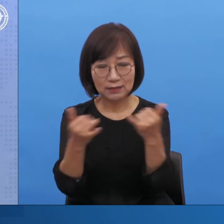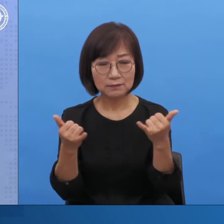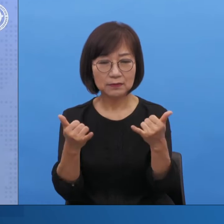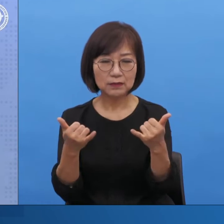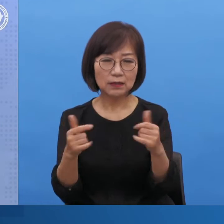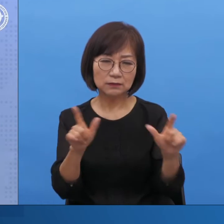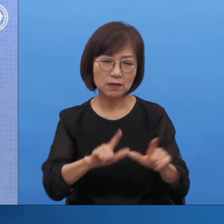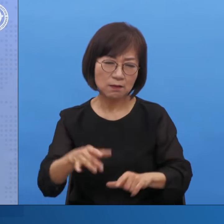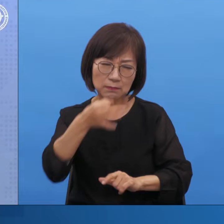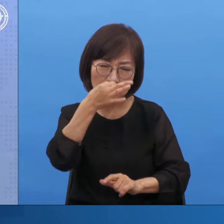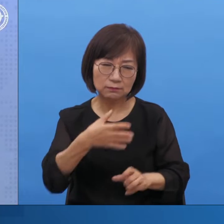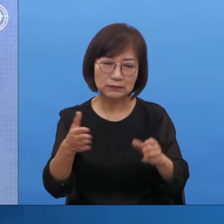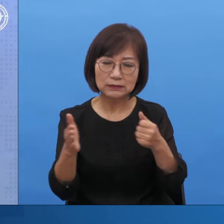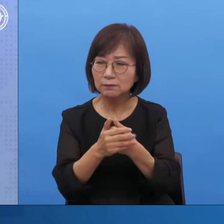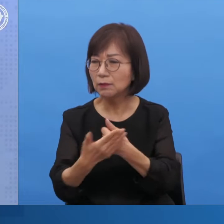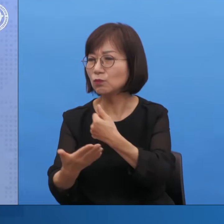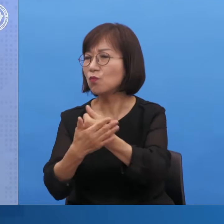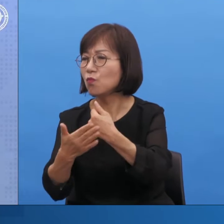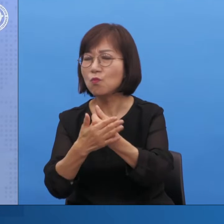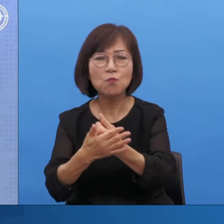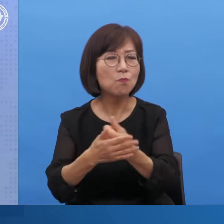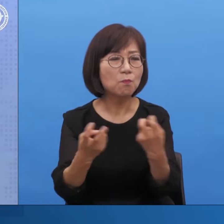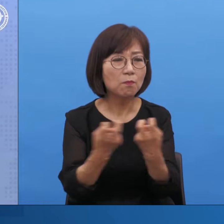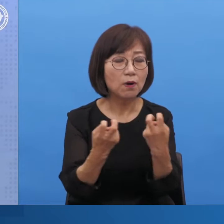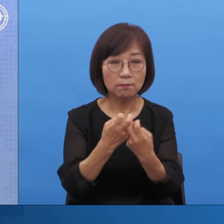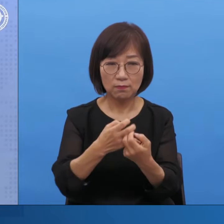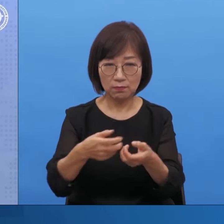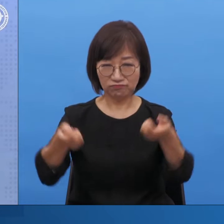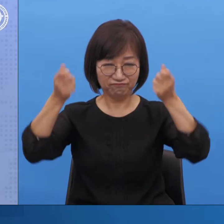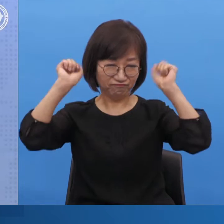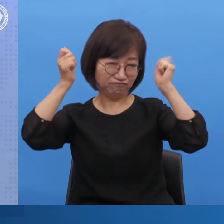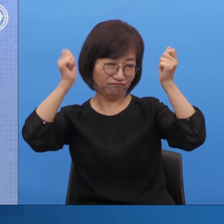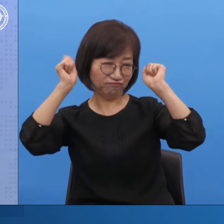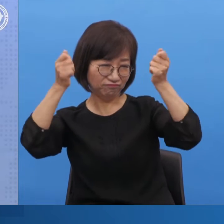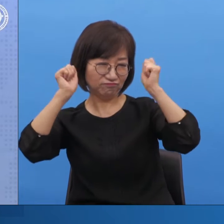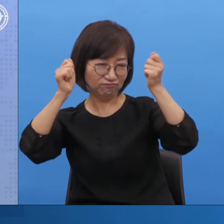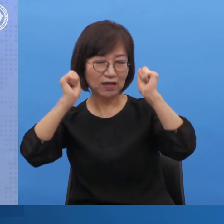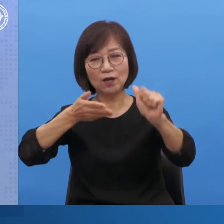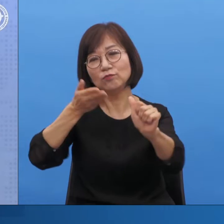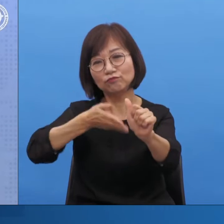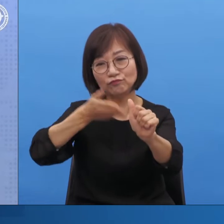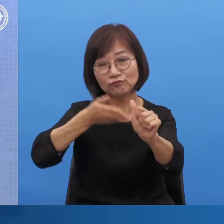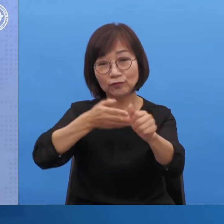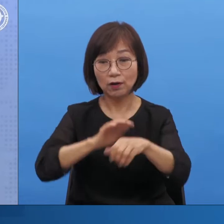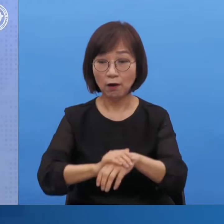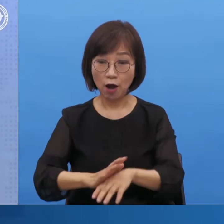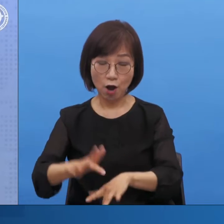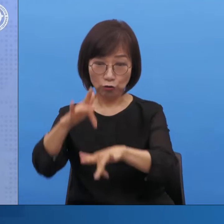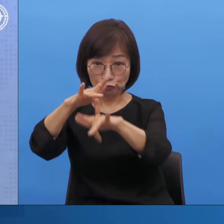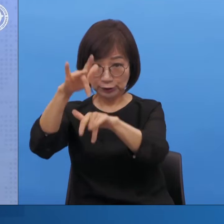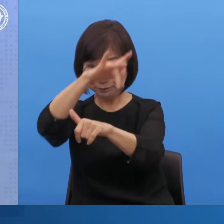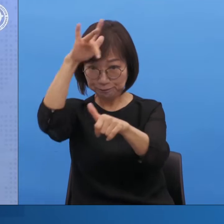Many people, they're suffering so much, so they go without knowing to have these rituals and exorcisms. 그러면 귀신 들린 사람이